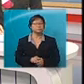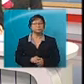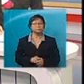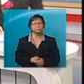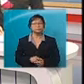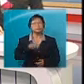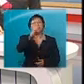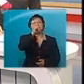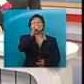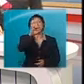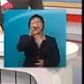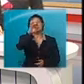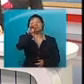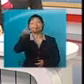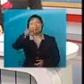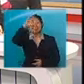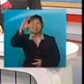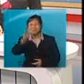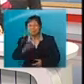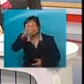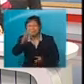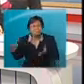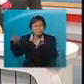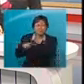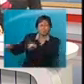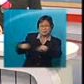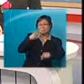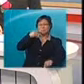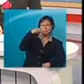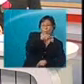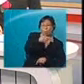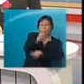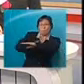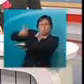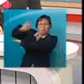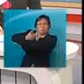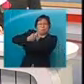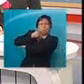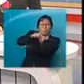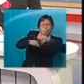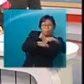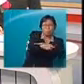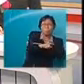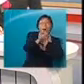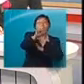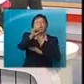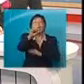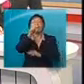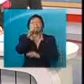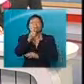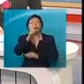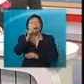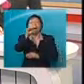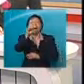sirul Azhar tidak pernah mengeluarkan kenyataan yang dia bertindak atas arahan pihak atasan dalam kes pembunuhan altantuya sharibu